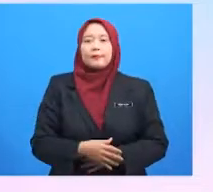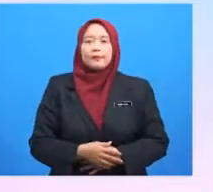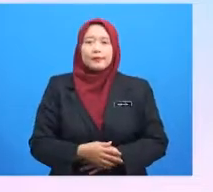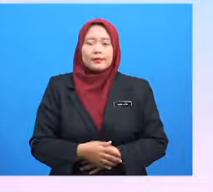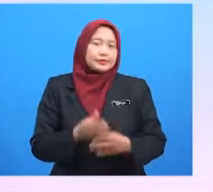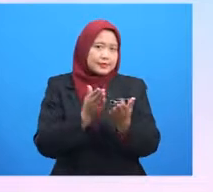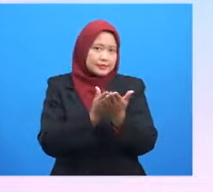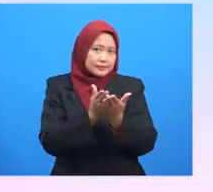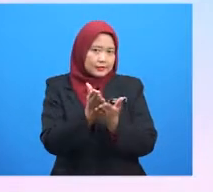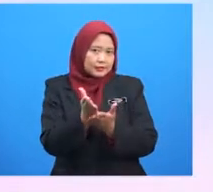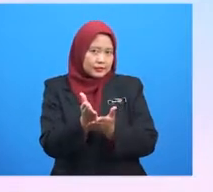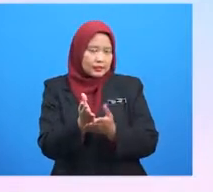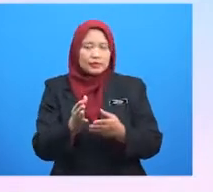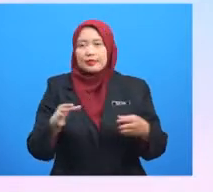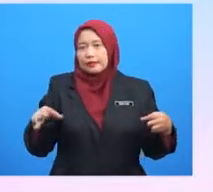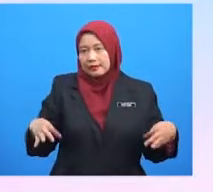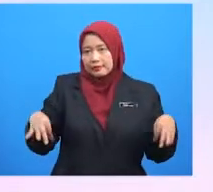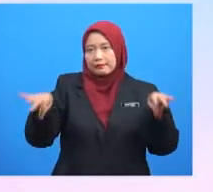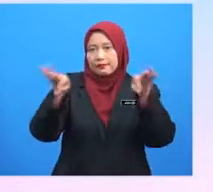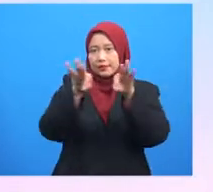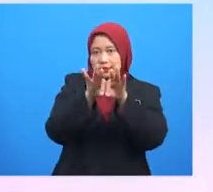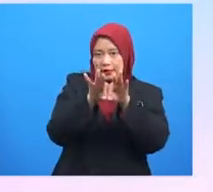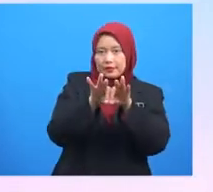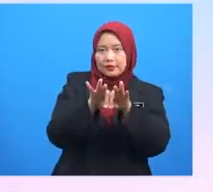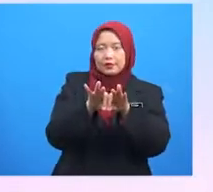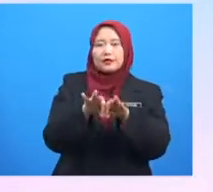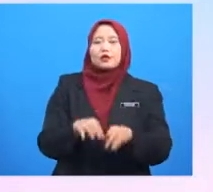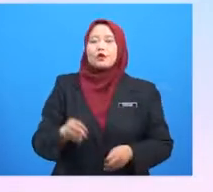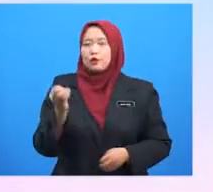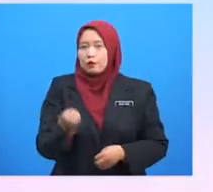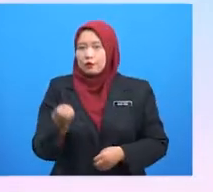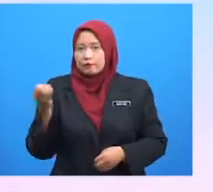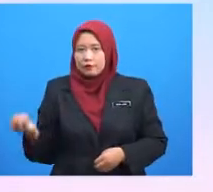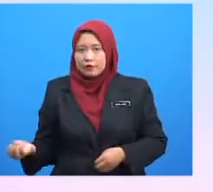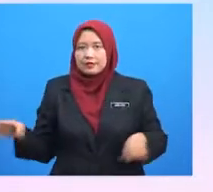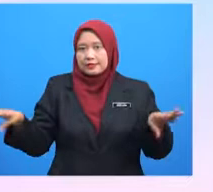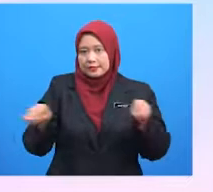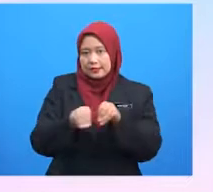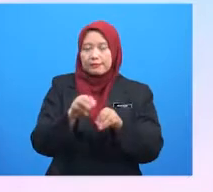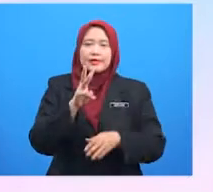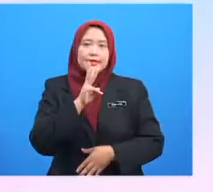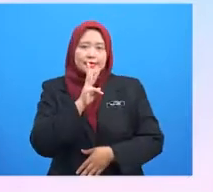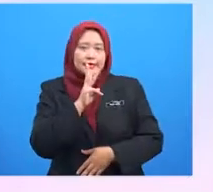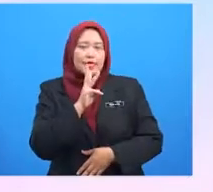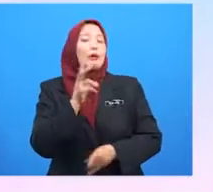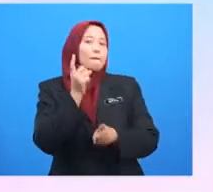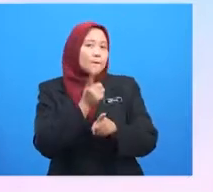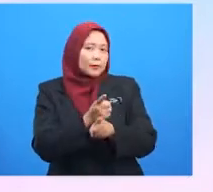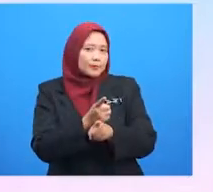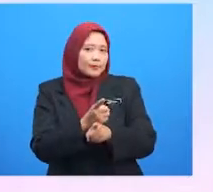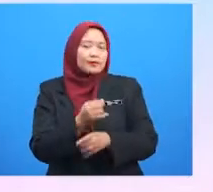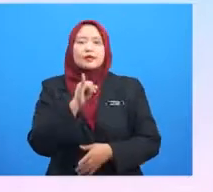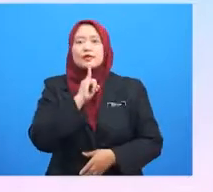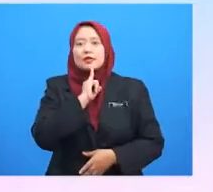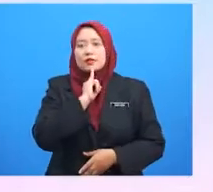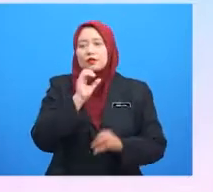Seterusnya, kepentingan objek yang menyerap air. Ingat tak? Ya, betul. Ibu